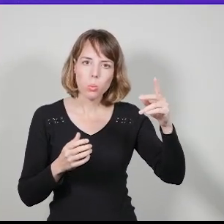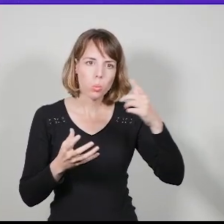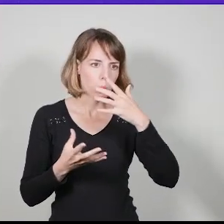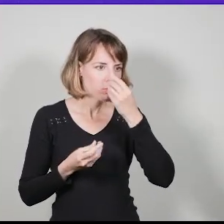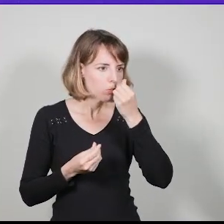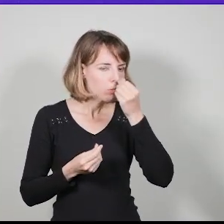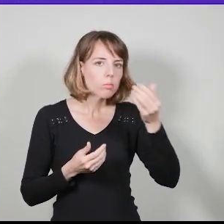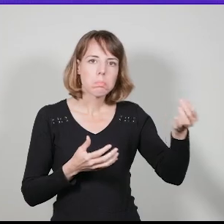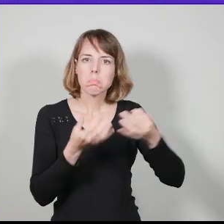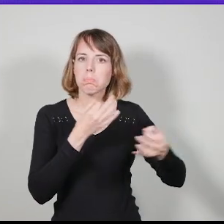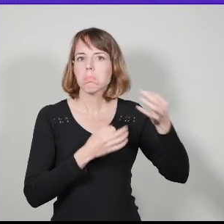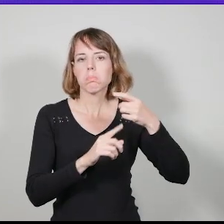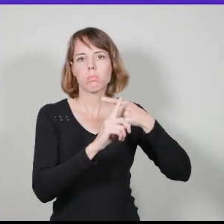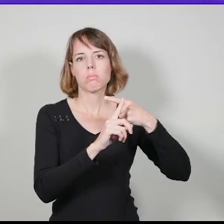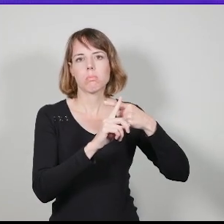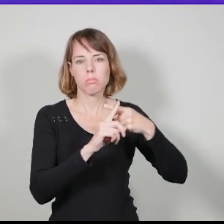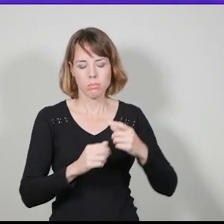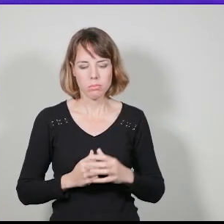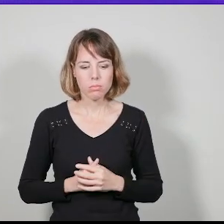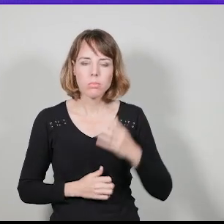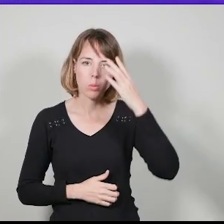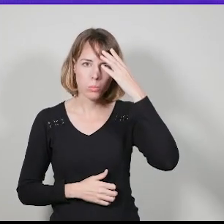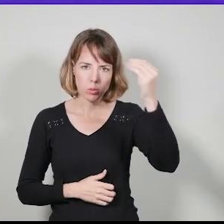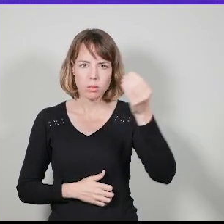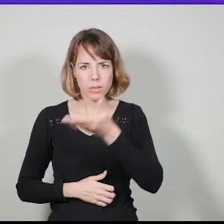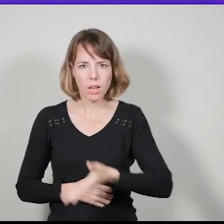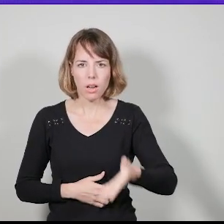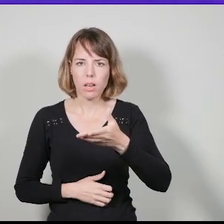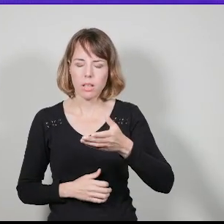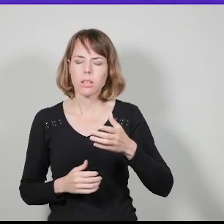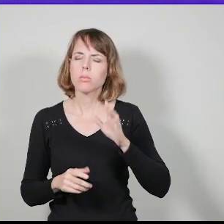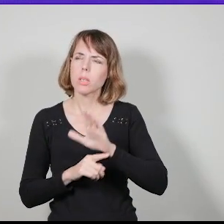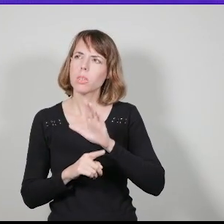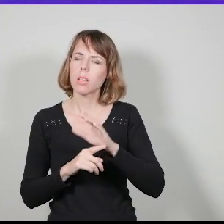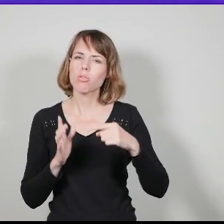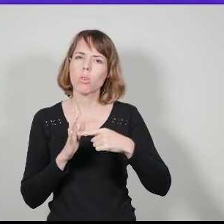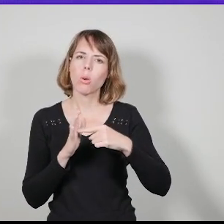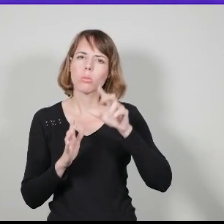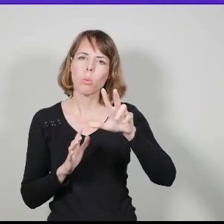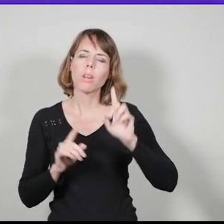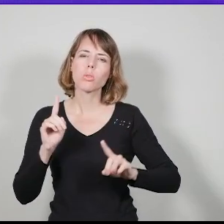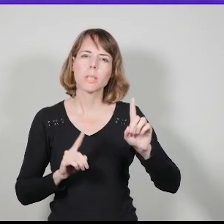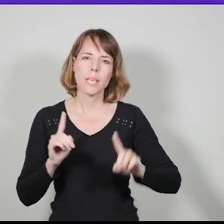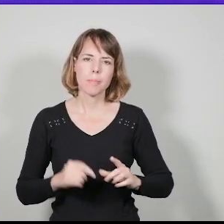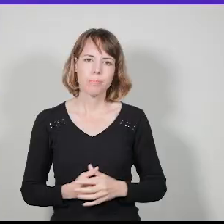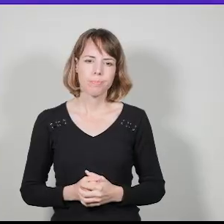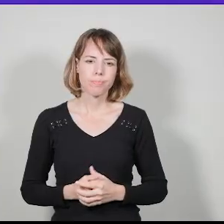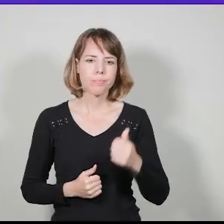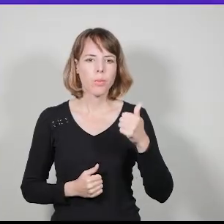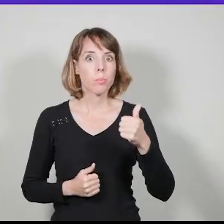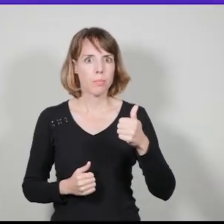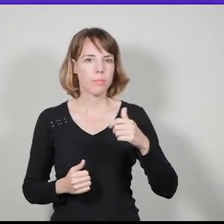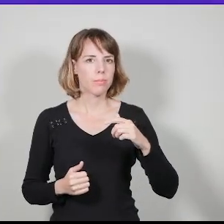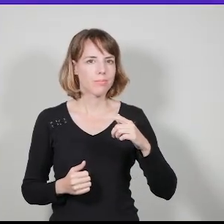des professionnels, donc effectivement, ils ont témoigné le 3 juillet. Et là, moi, effectivement, ils sont tous aussi... Alors, je pense qu'il y a la